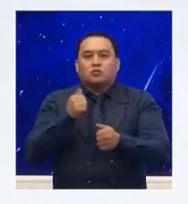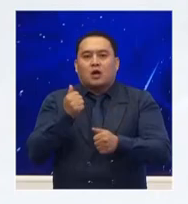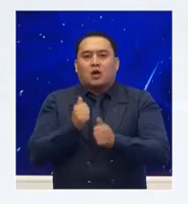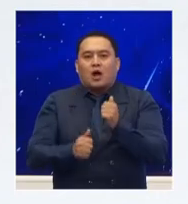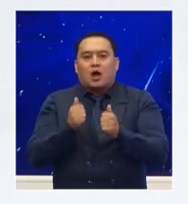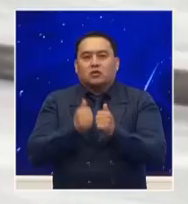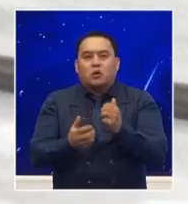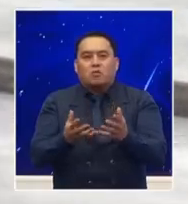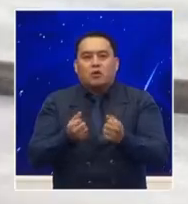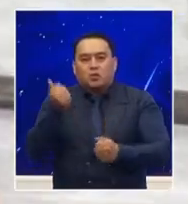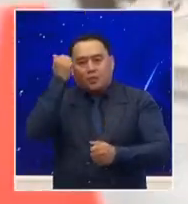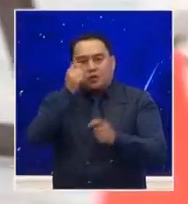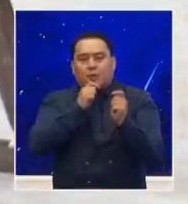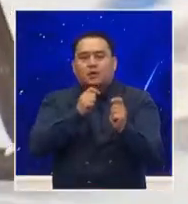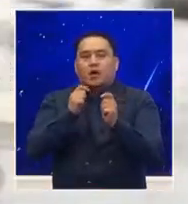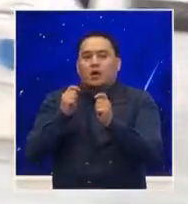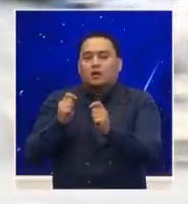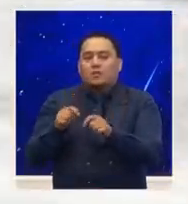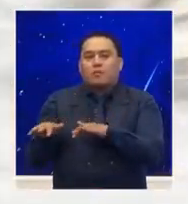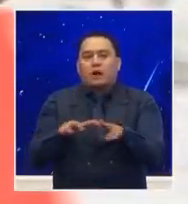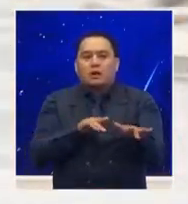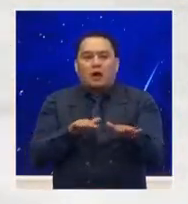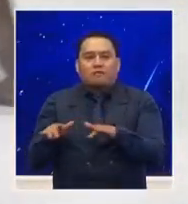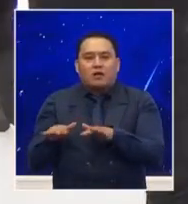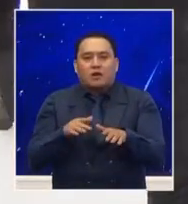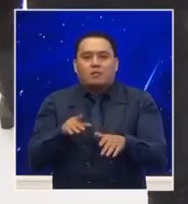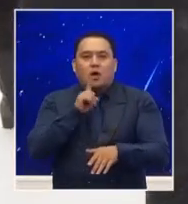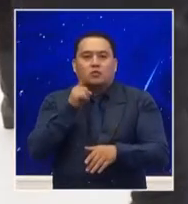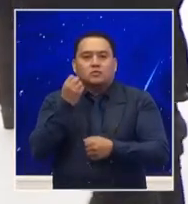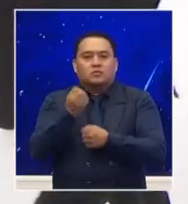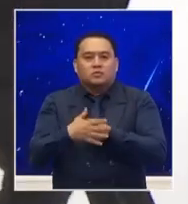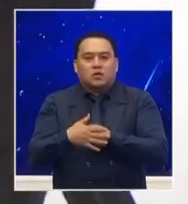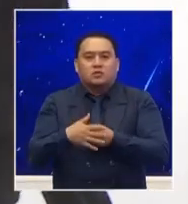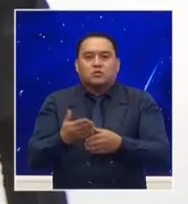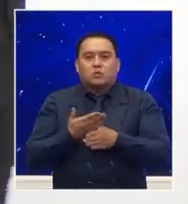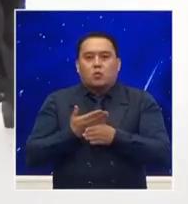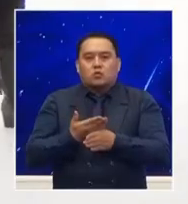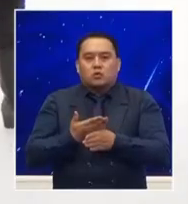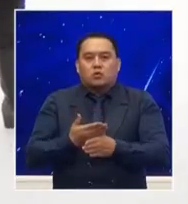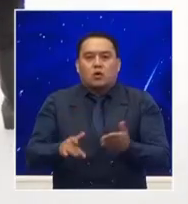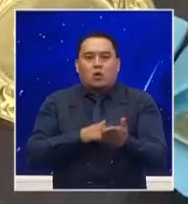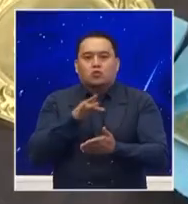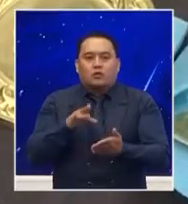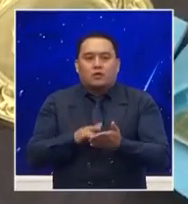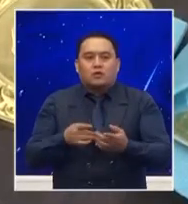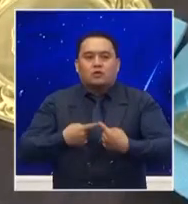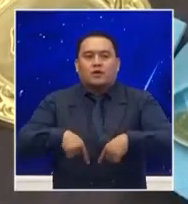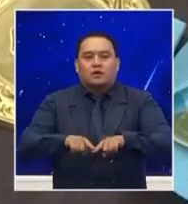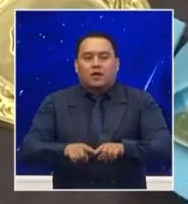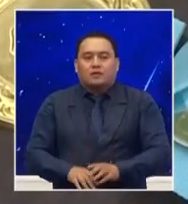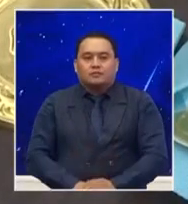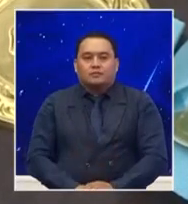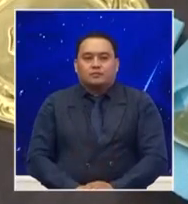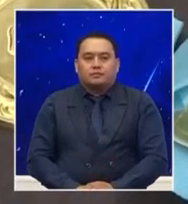которых каждый получил памятные подарки. Мероприятие организовано молодежным центром при спонсорской помощи городского ледового